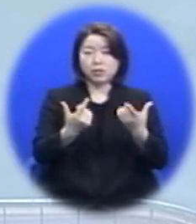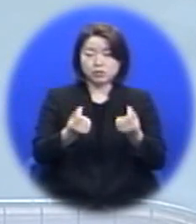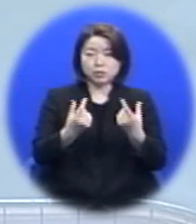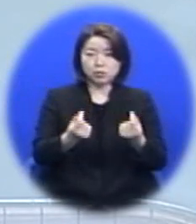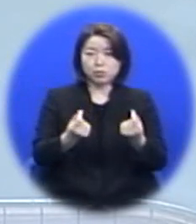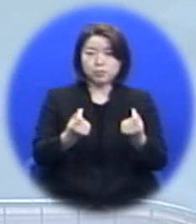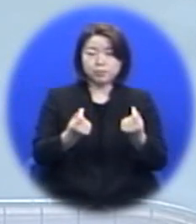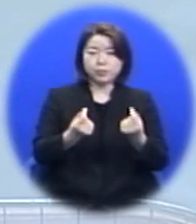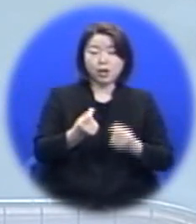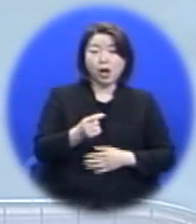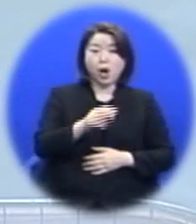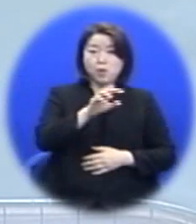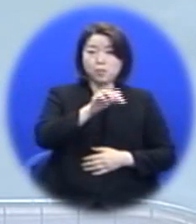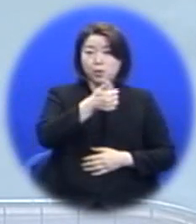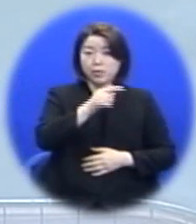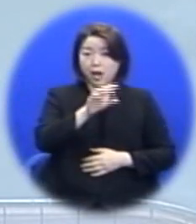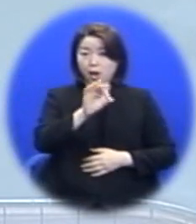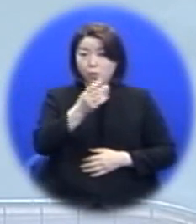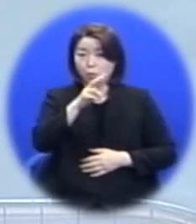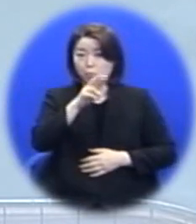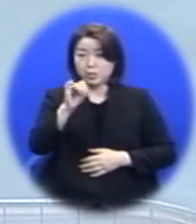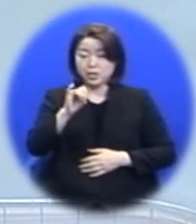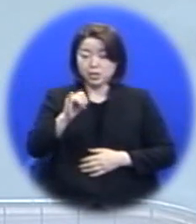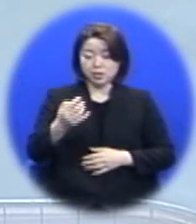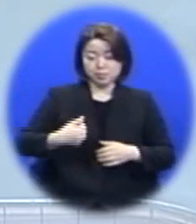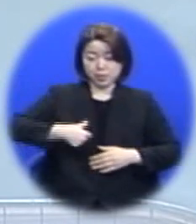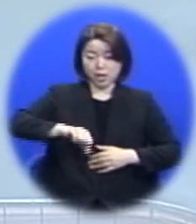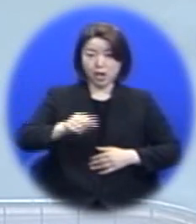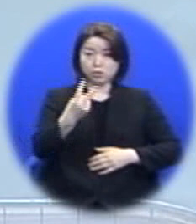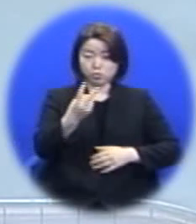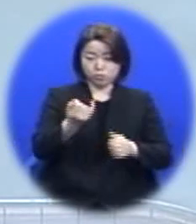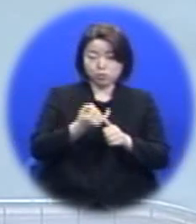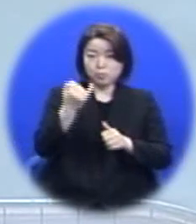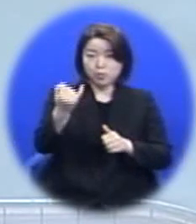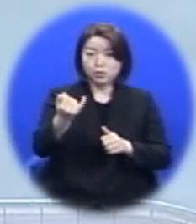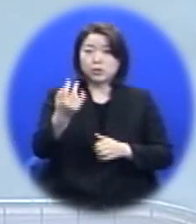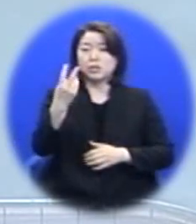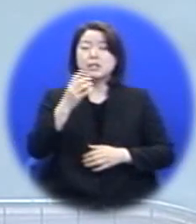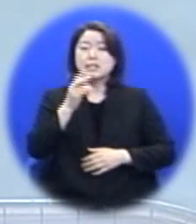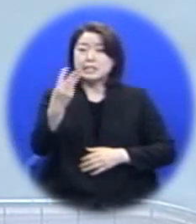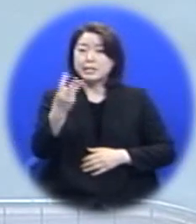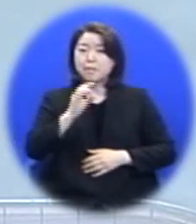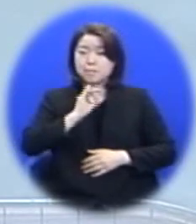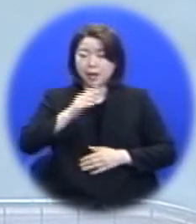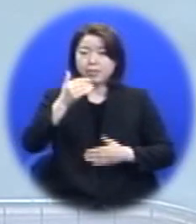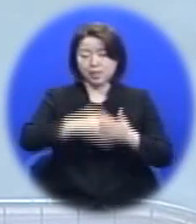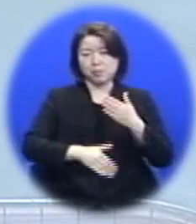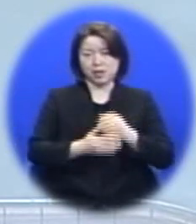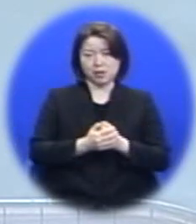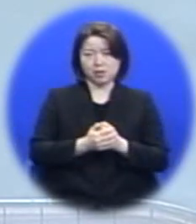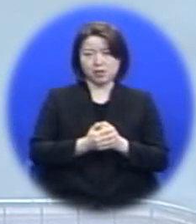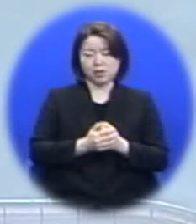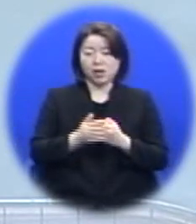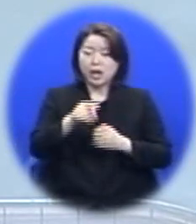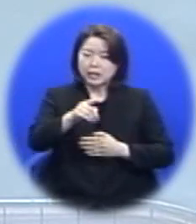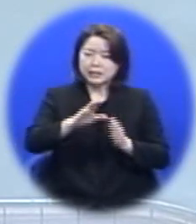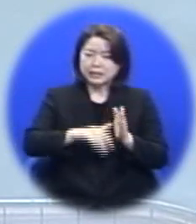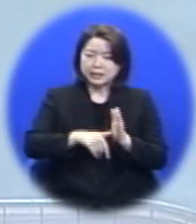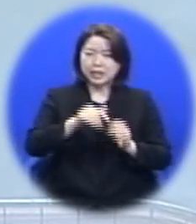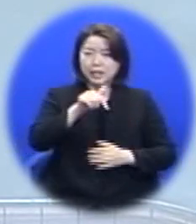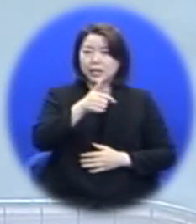남았습니다. 그때서야 나오미가 자기가 이렇게 모압 땅으로 온 것에 대해서